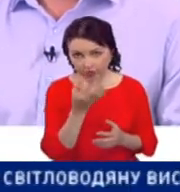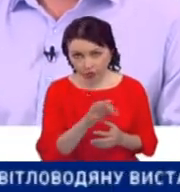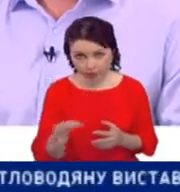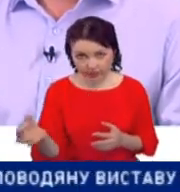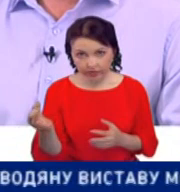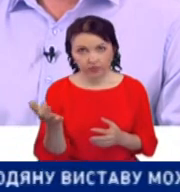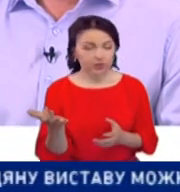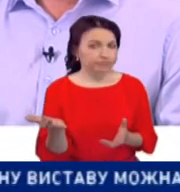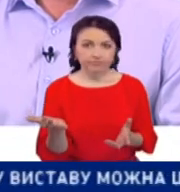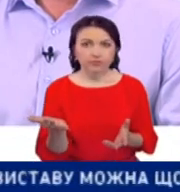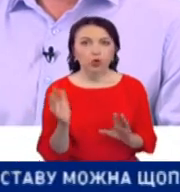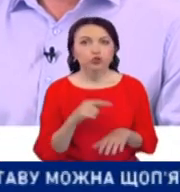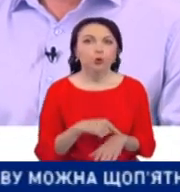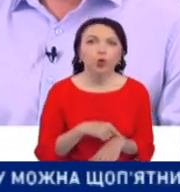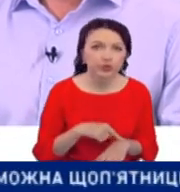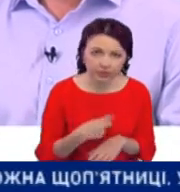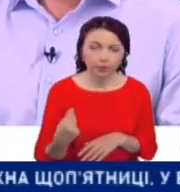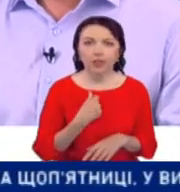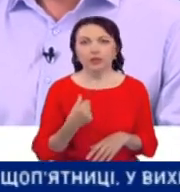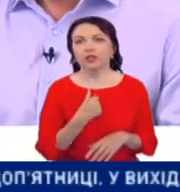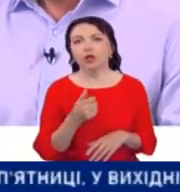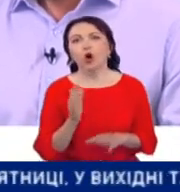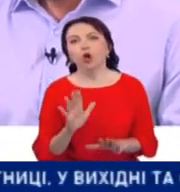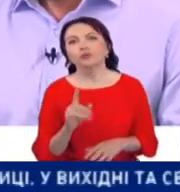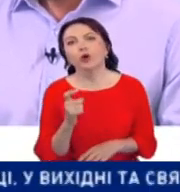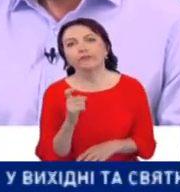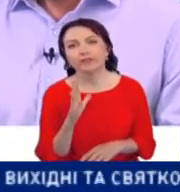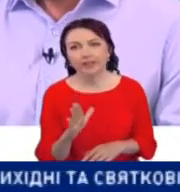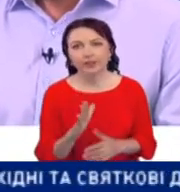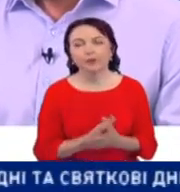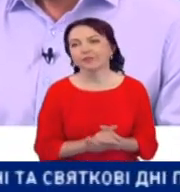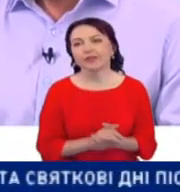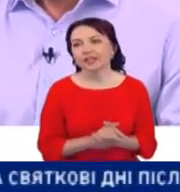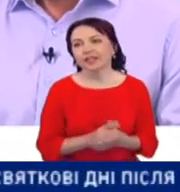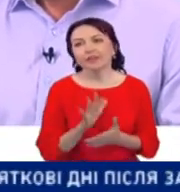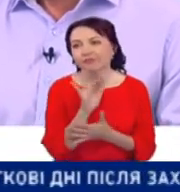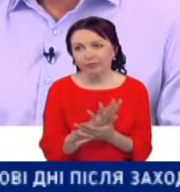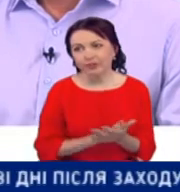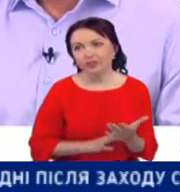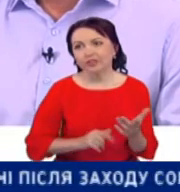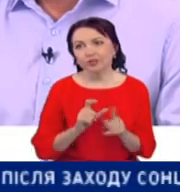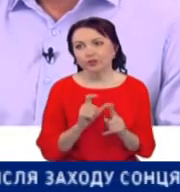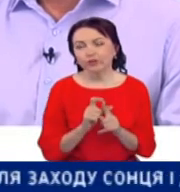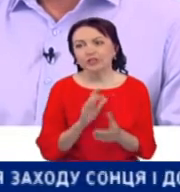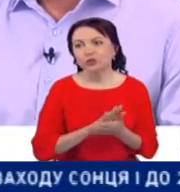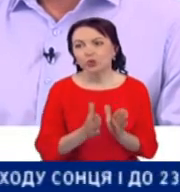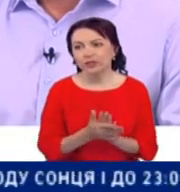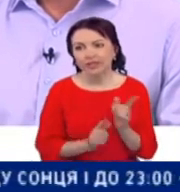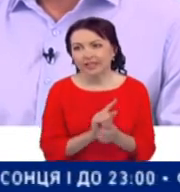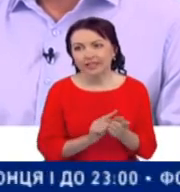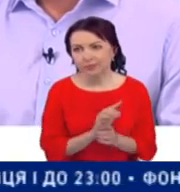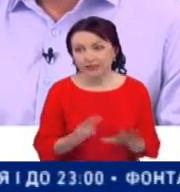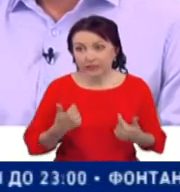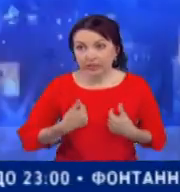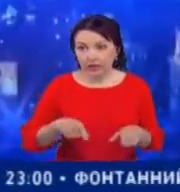гульки ніс, то хоч погодинно будуть нам платити, хоч похвилинно. Від цього, вибачте на слові, ситуація, ну це так я от